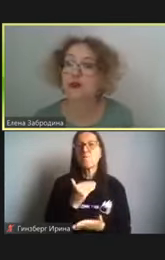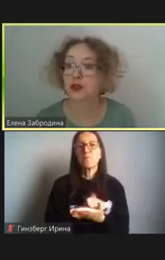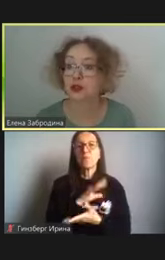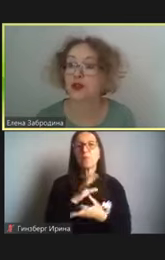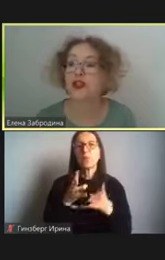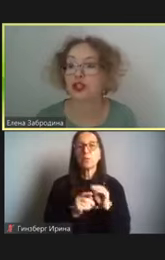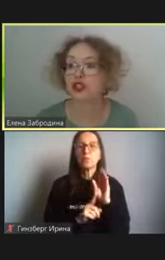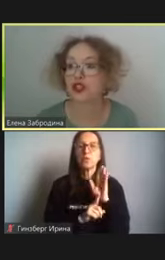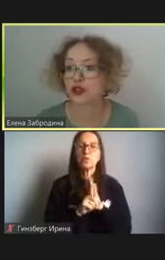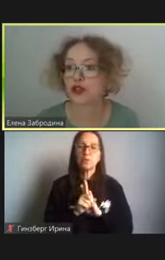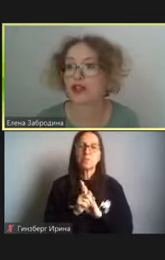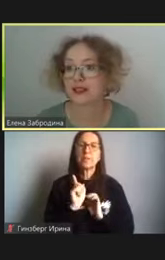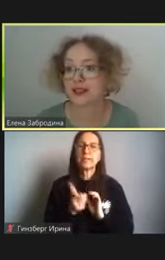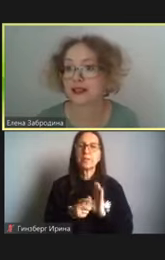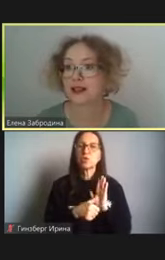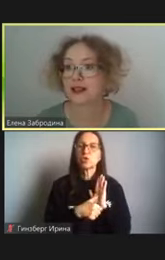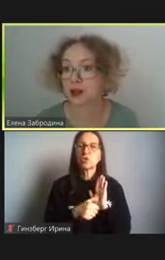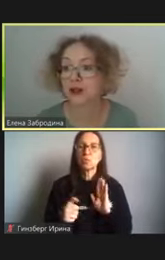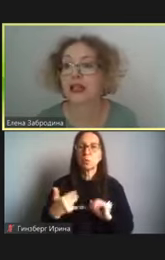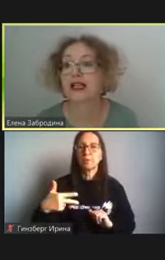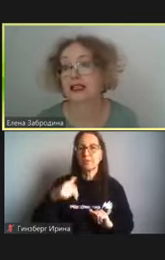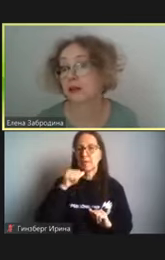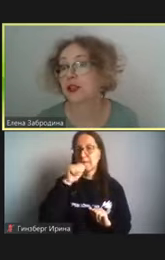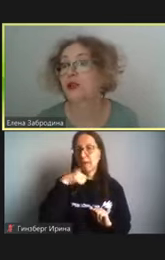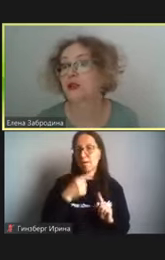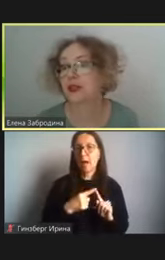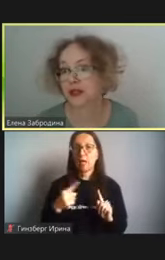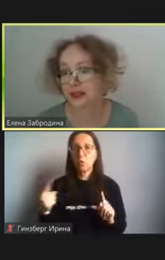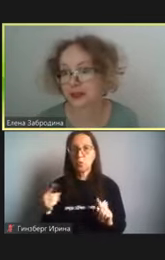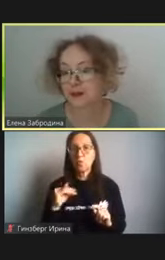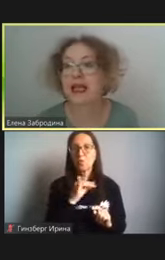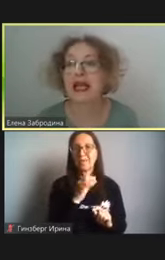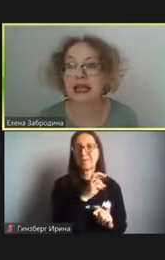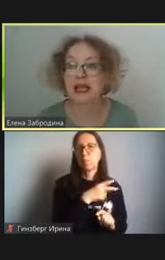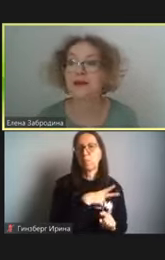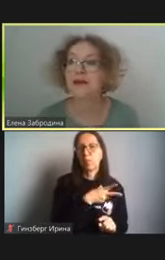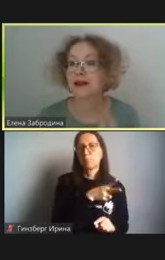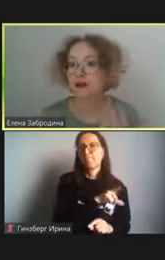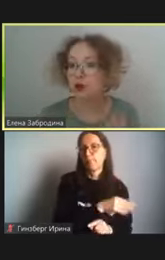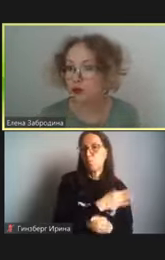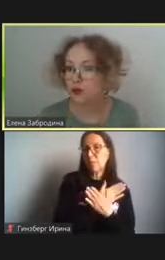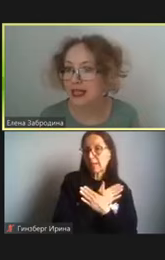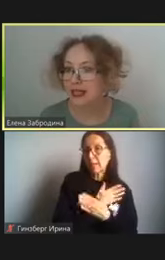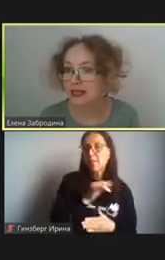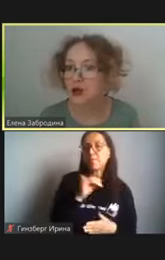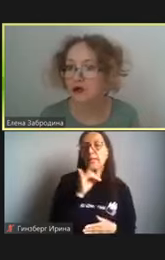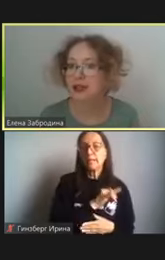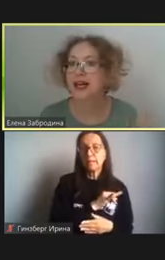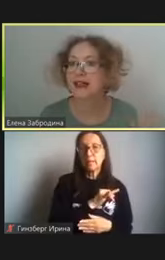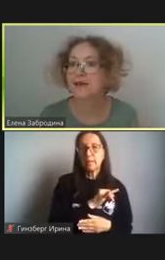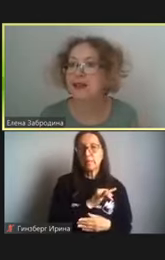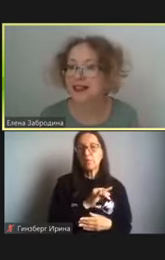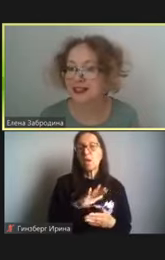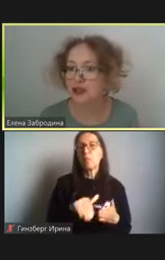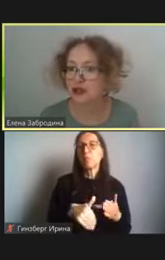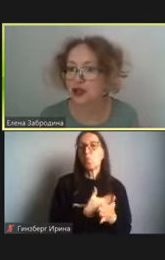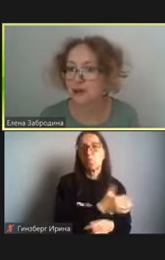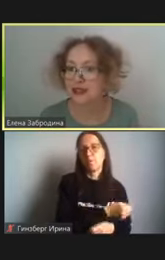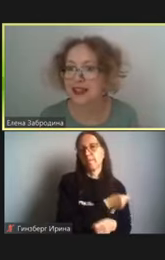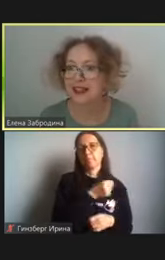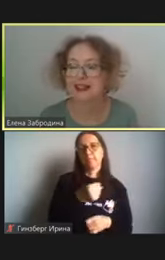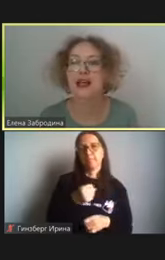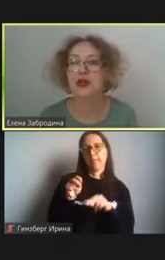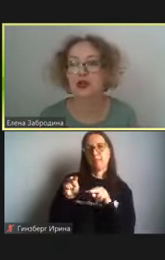1630-х годов Изабелла умирает. И новый наместник